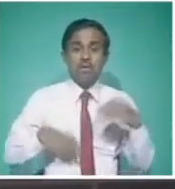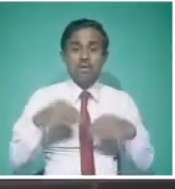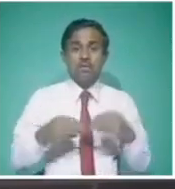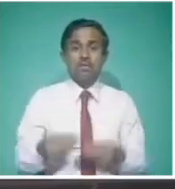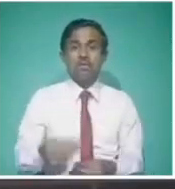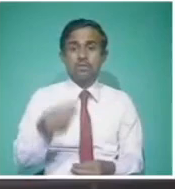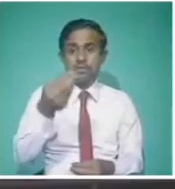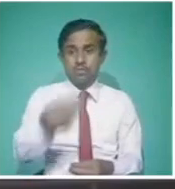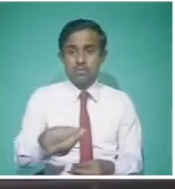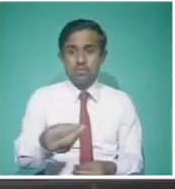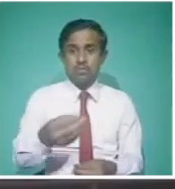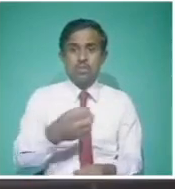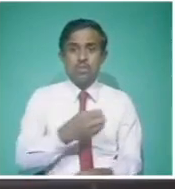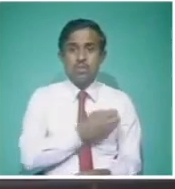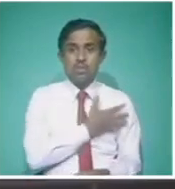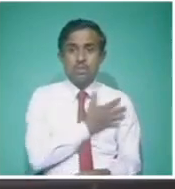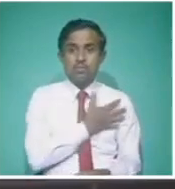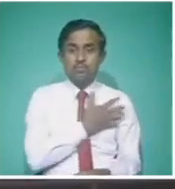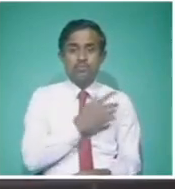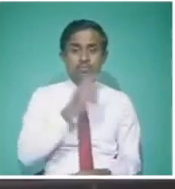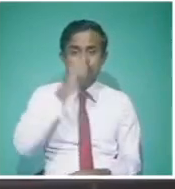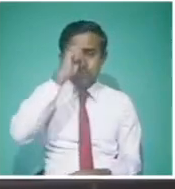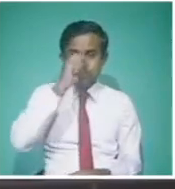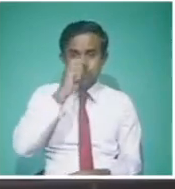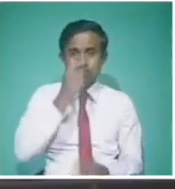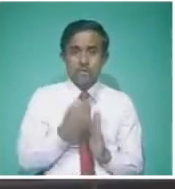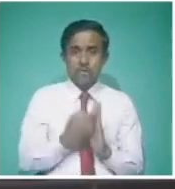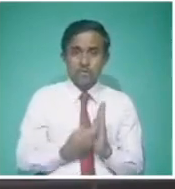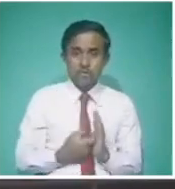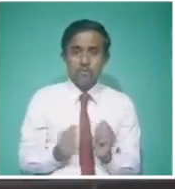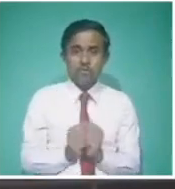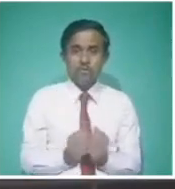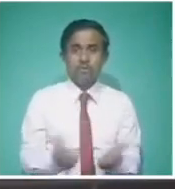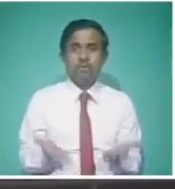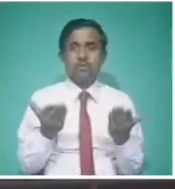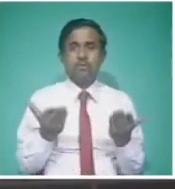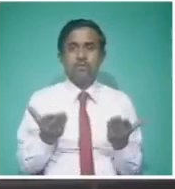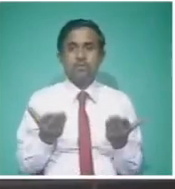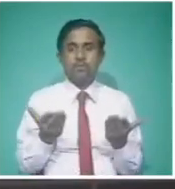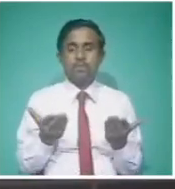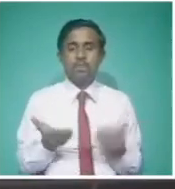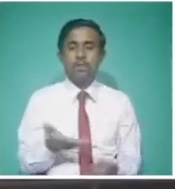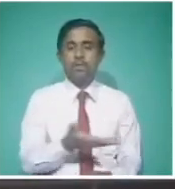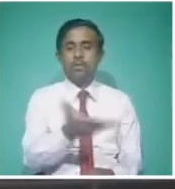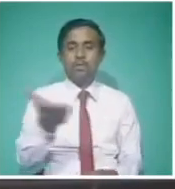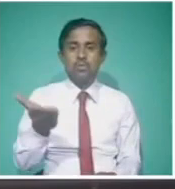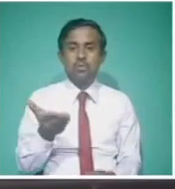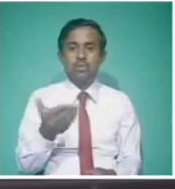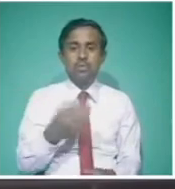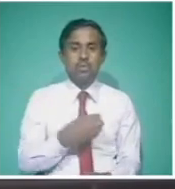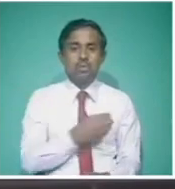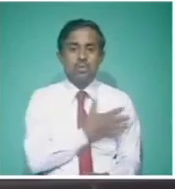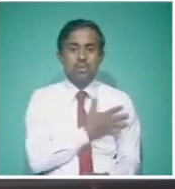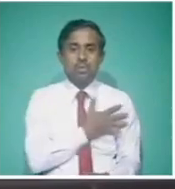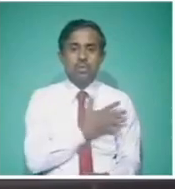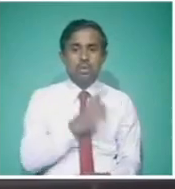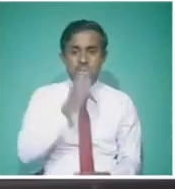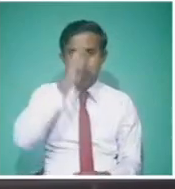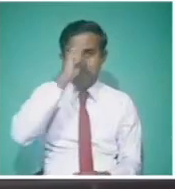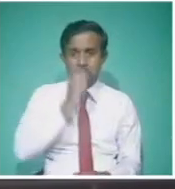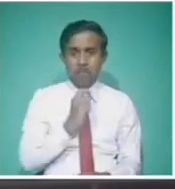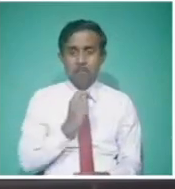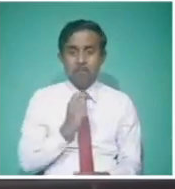දුන්නේ ගෝඨාභය රාජපක්ෂ මැතිතුමාගේ ප්‍රතිපත්තිය ක්‍රියාත්මක කරන්න. හැබැයි තමුන්නාන්සලා දැන් ගෝඨාභය රාජපක්ෂ